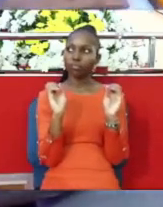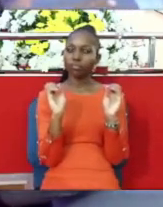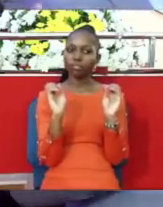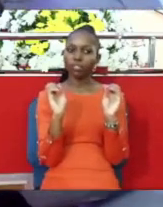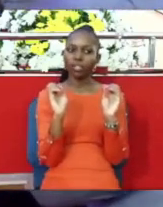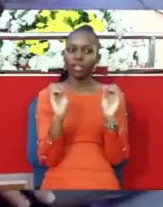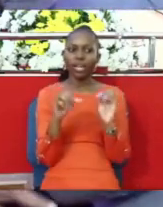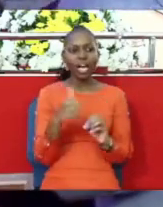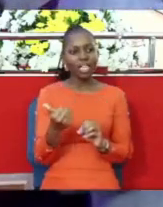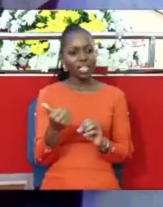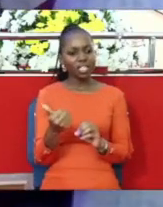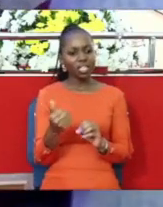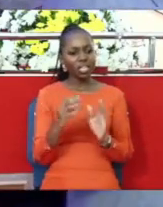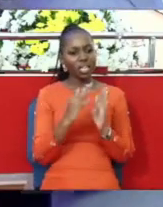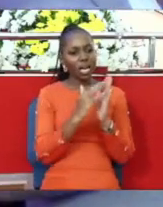Ndenya.